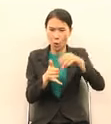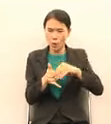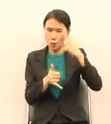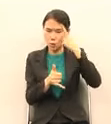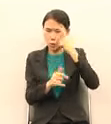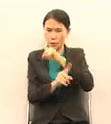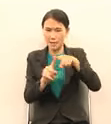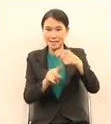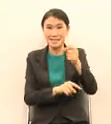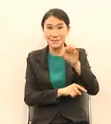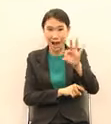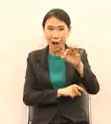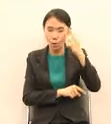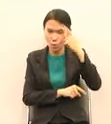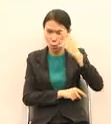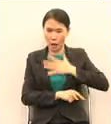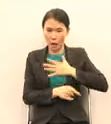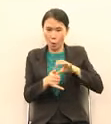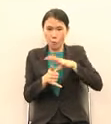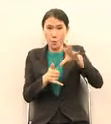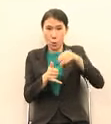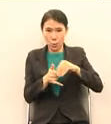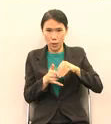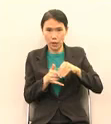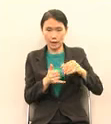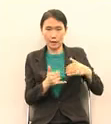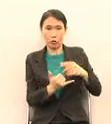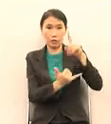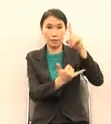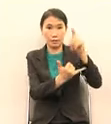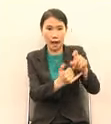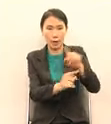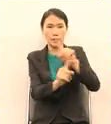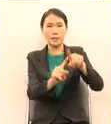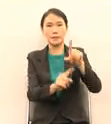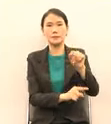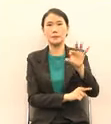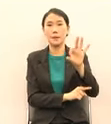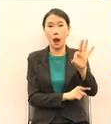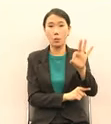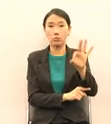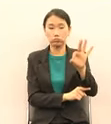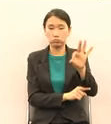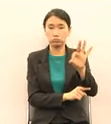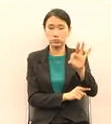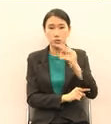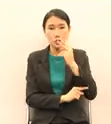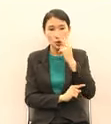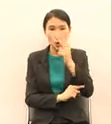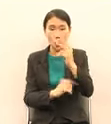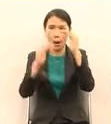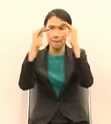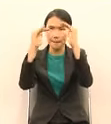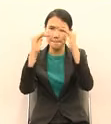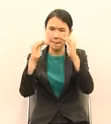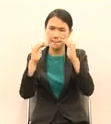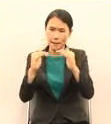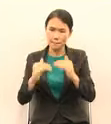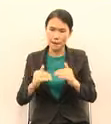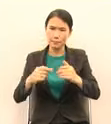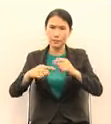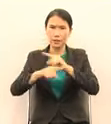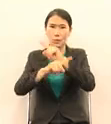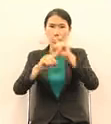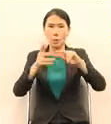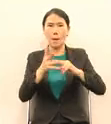นาเสียชีวิตวันที่29มีนาถ้าในรายนี้โดยรวมๆก็จะบอกว่า